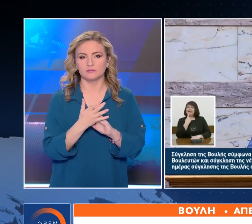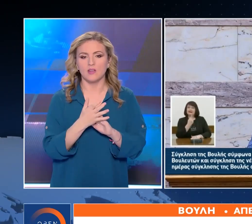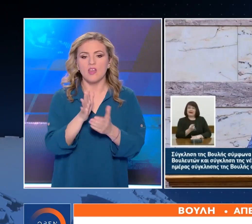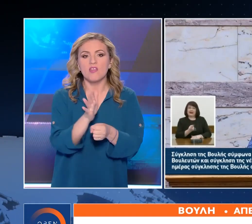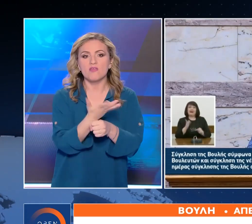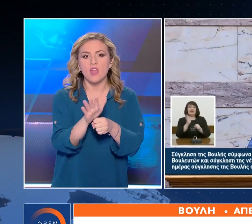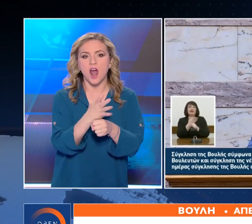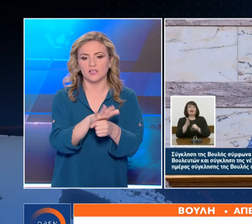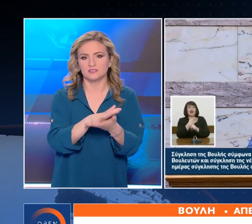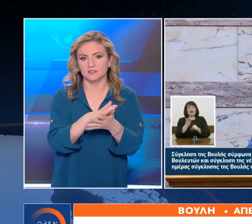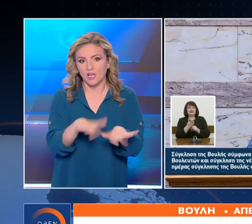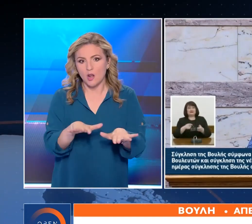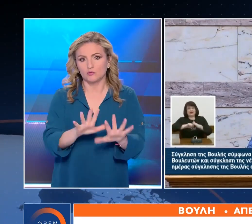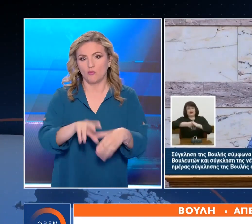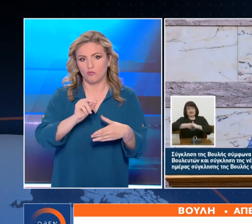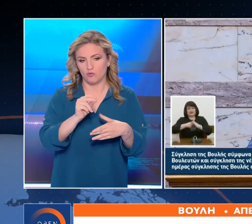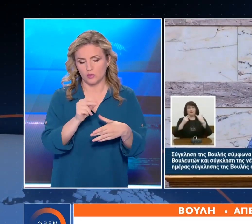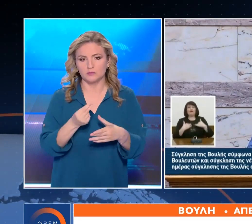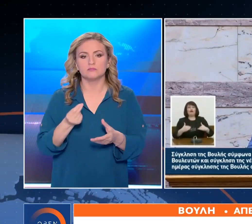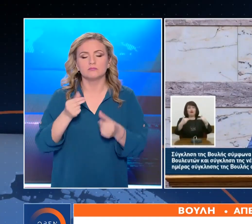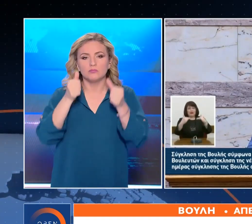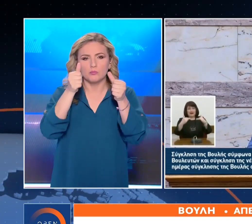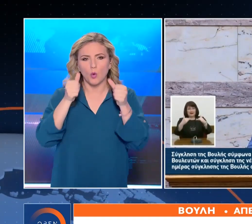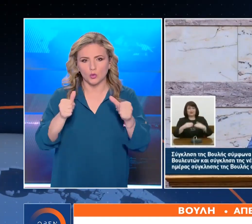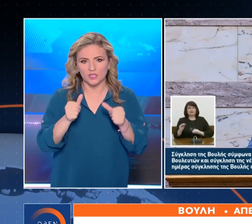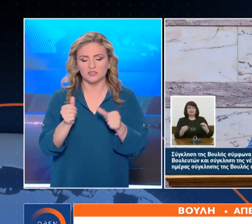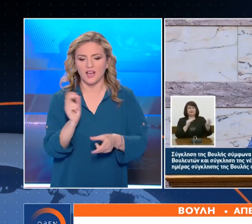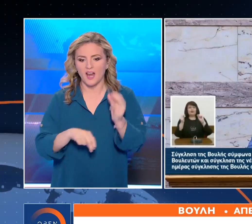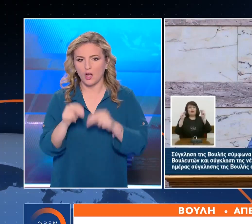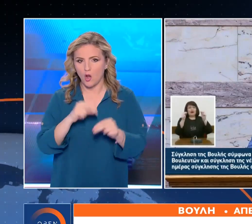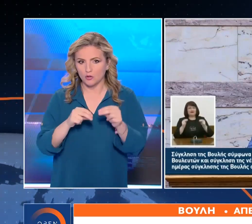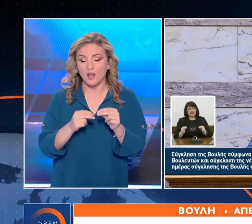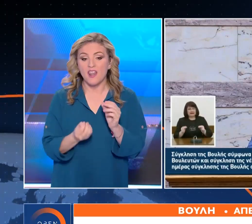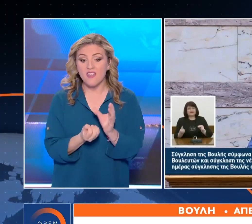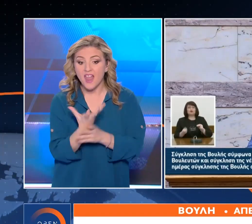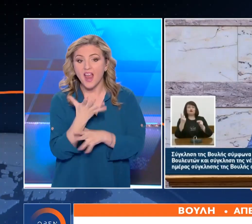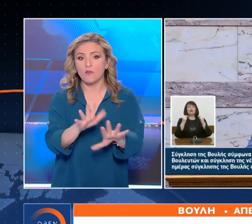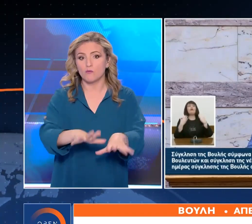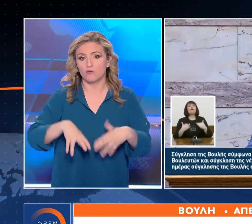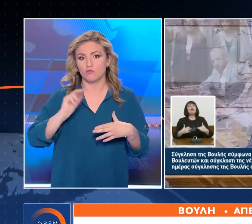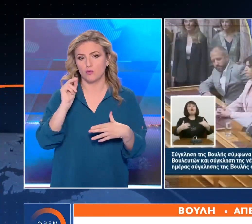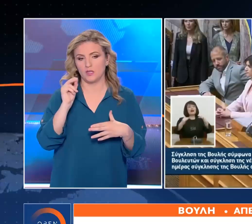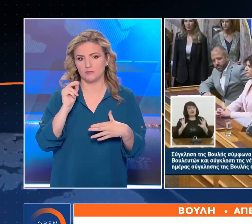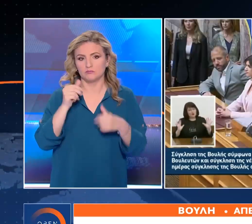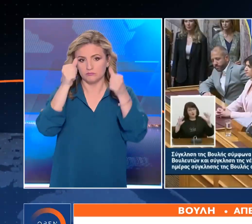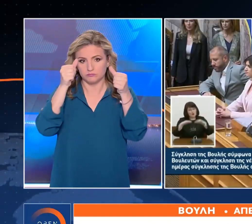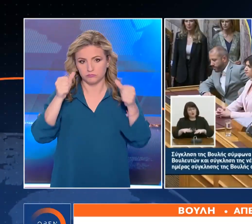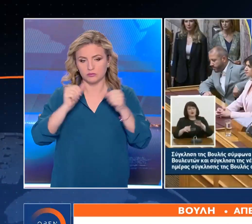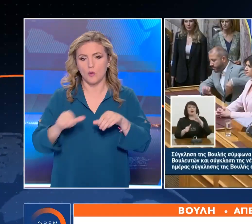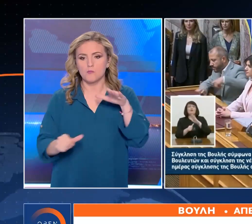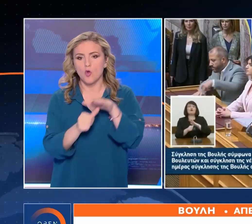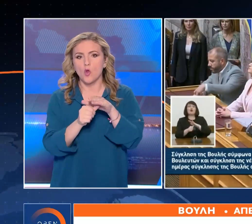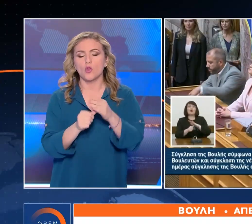Διάλυση της Βουλής, προκήρυξη εκλογής βουλευτών και σύγκληση της νέας Βουλής. Η πρόεδρος της